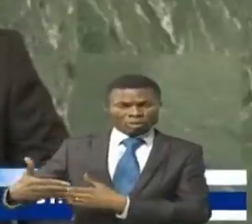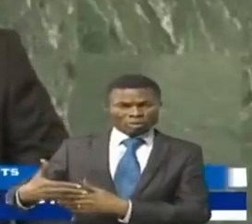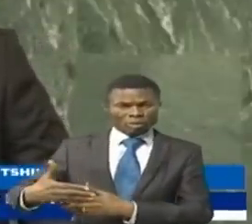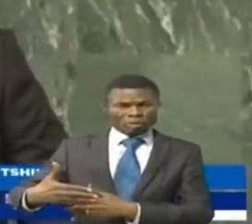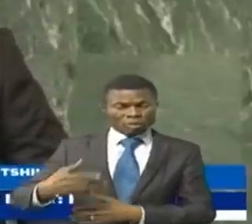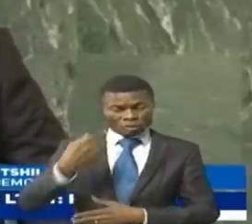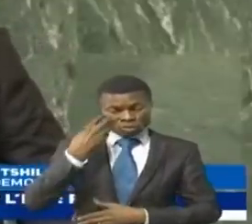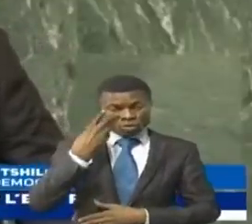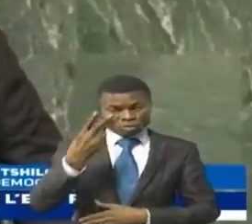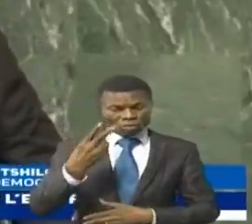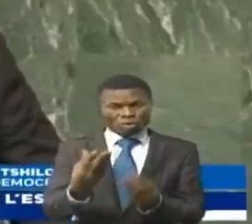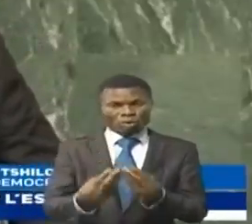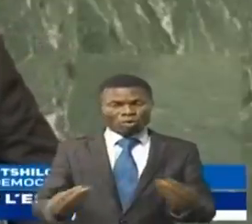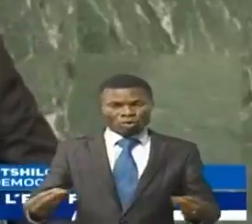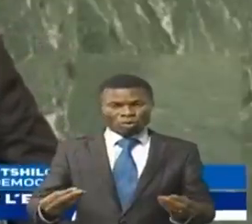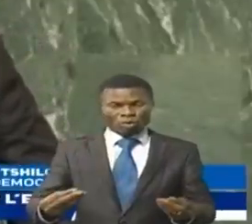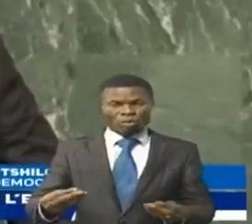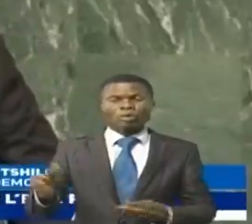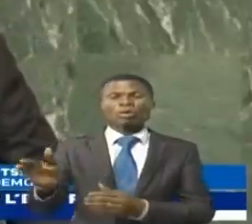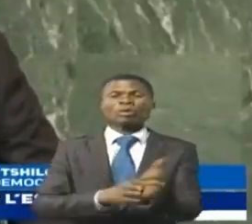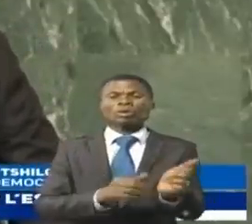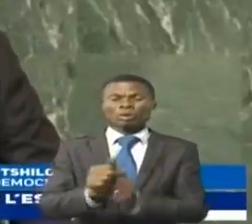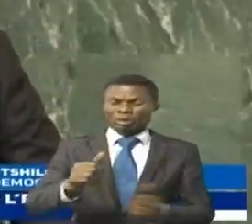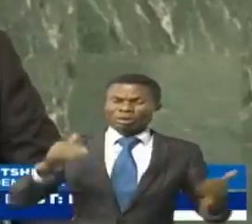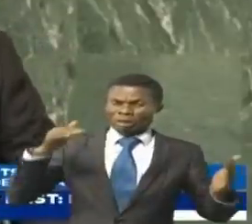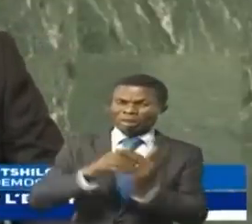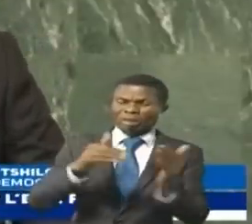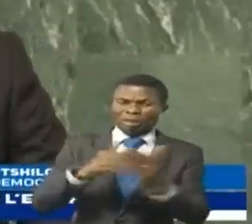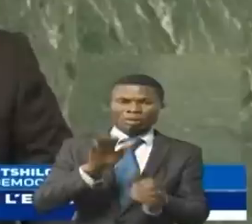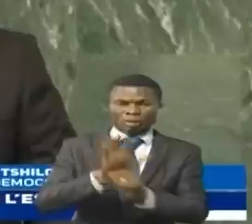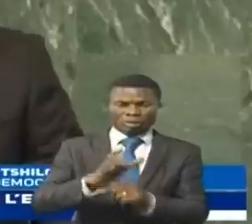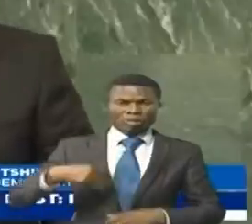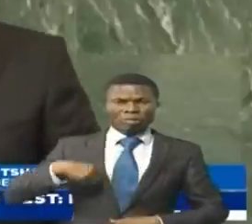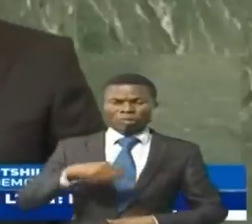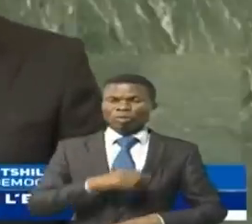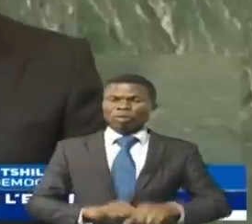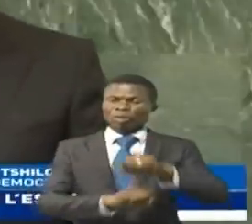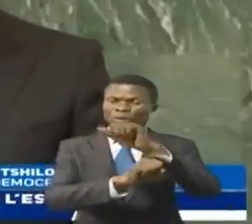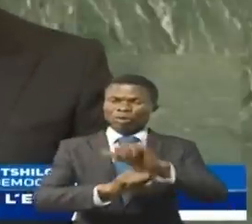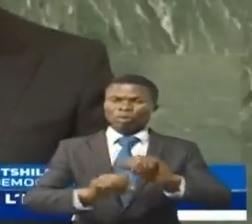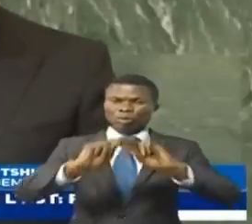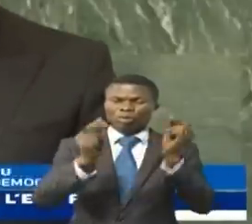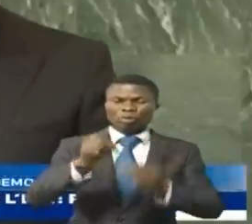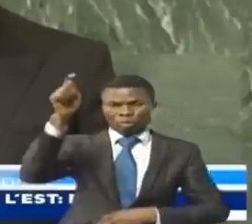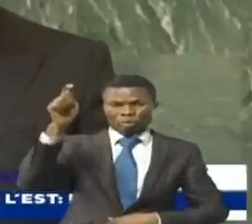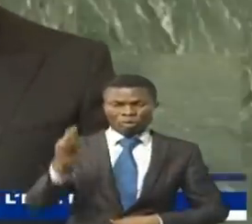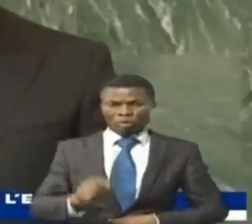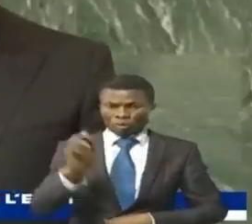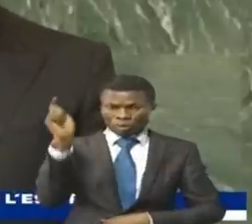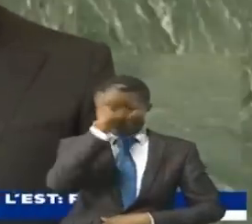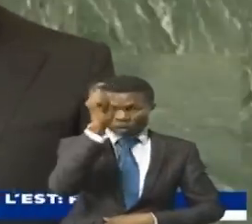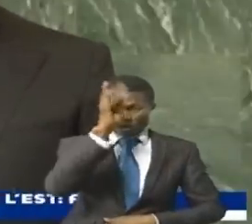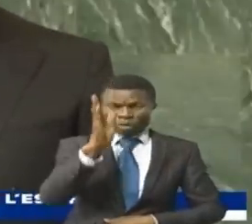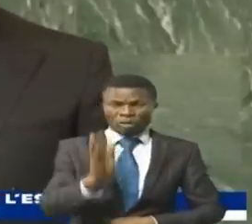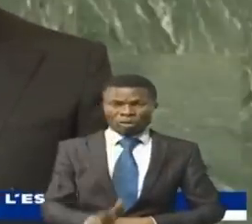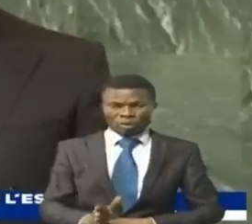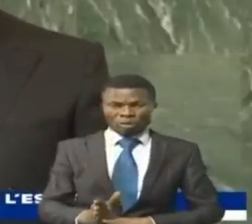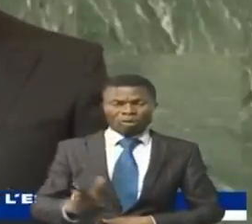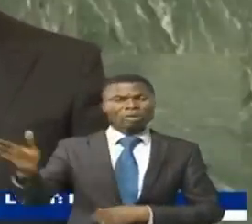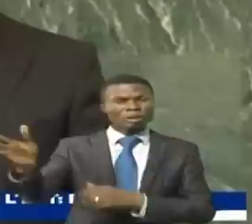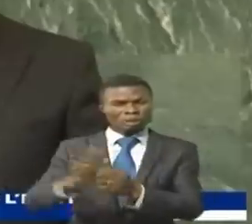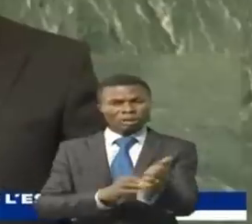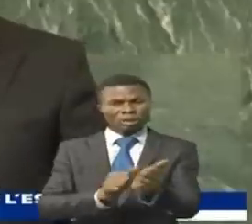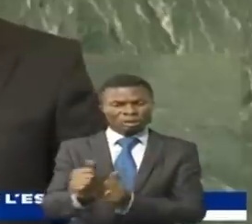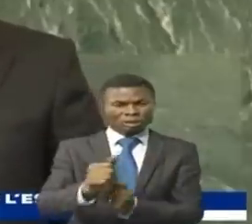mieux que de nous remercier par l'agression et le soutien des groupes armés terroristes qui